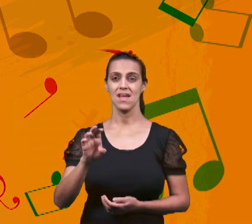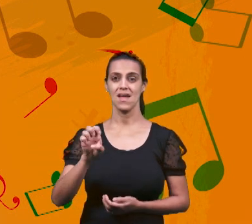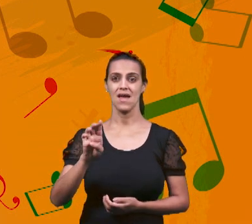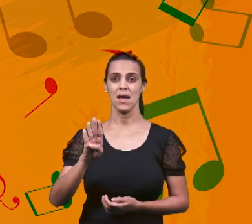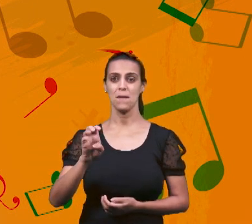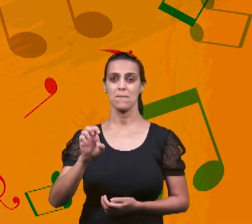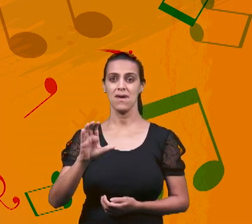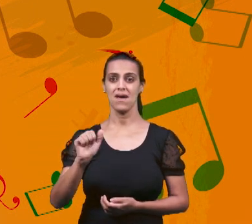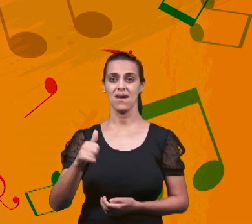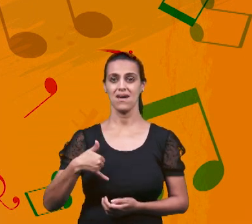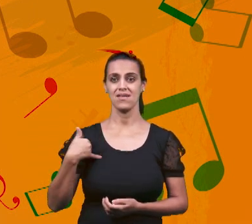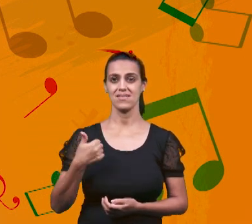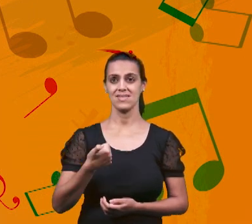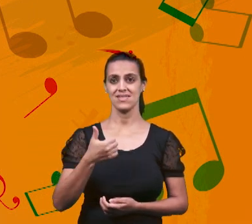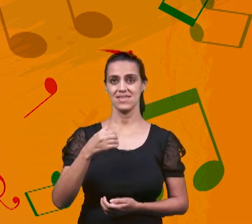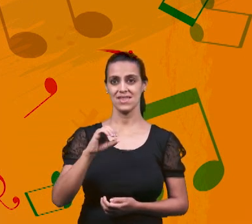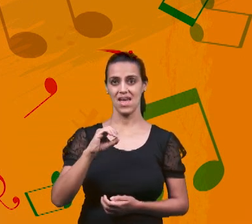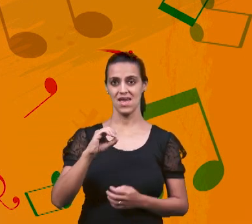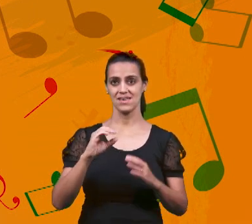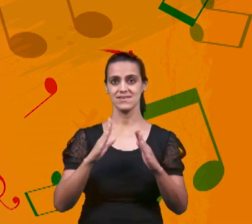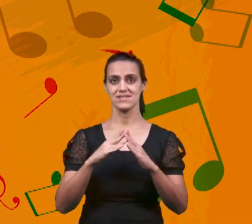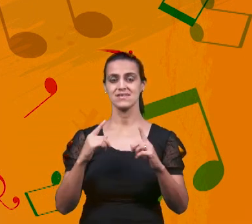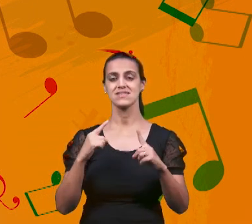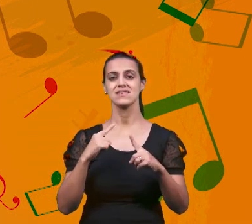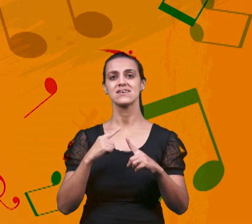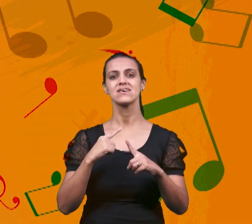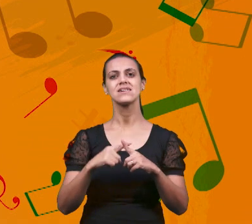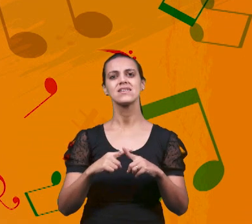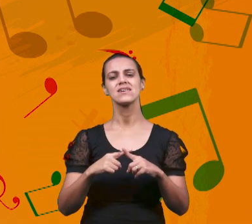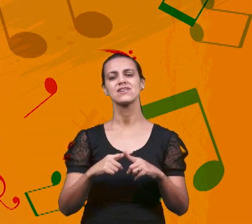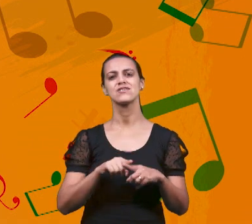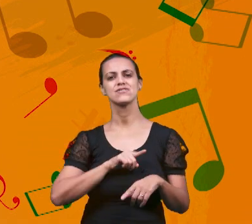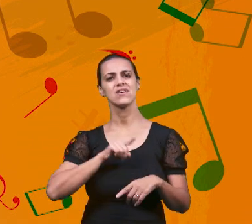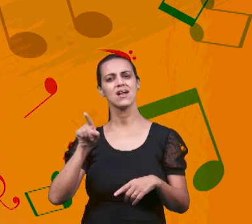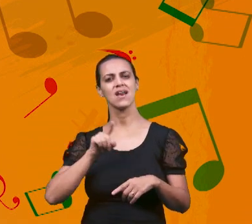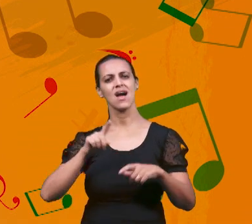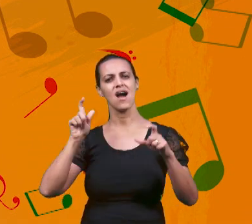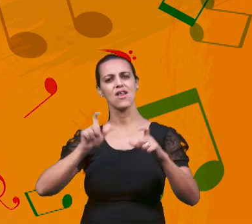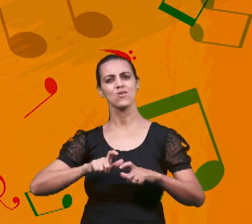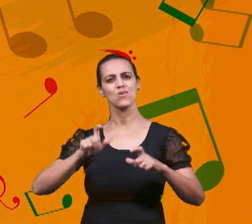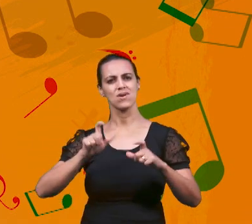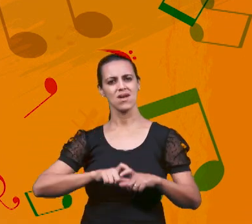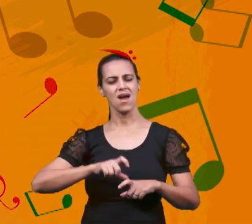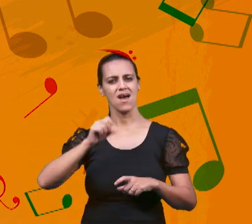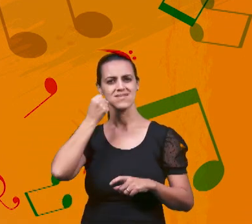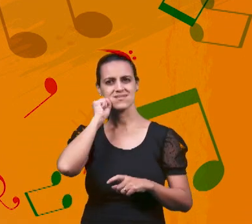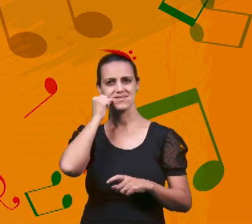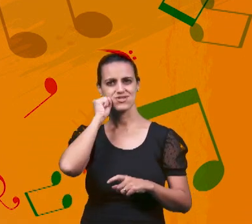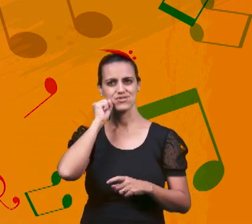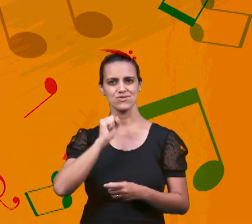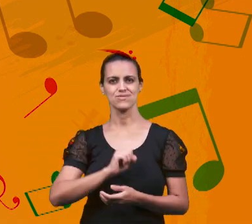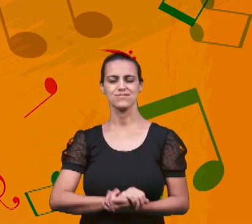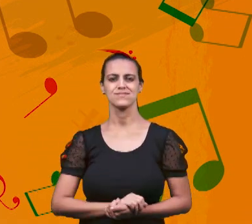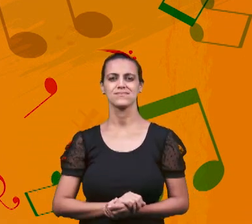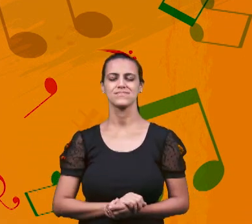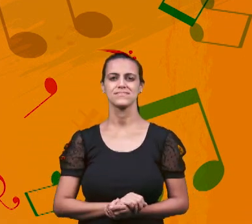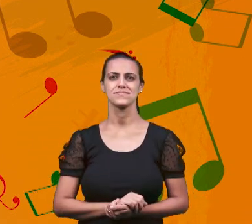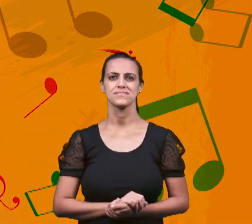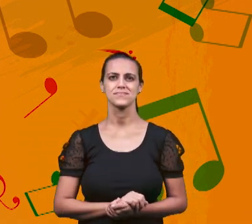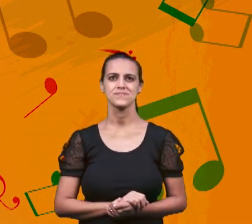Rebecca a 10 ans de l'église Sikera Campus à Rakaju dans l'état de Sergipe.